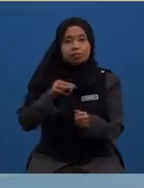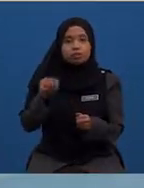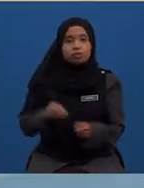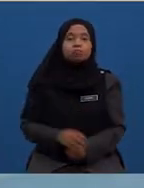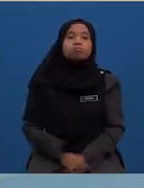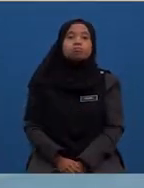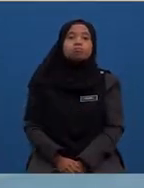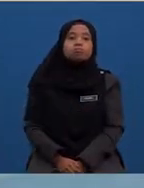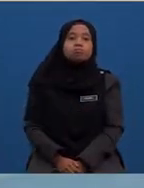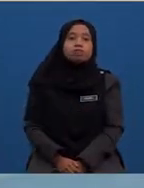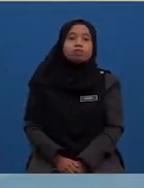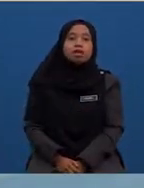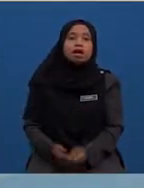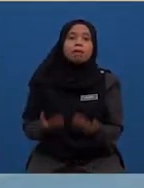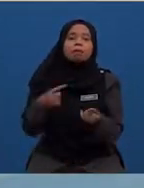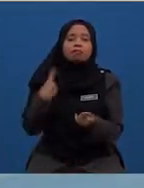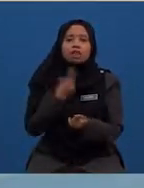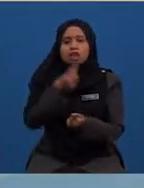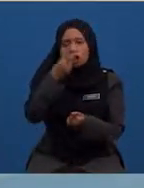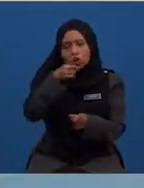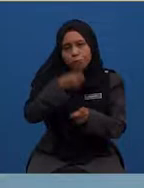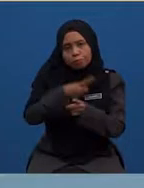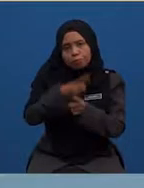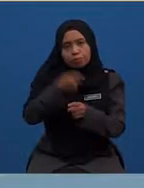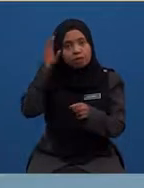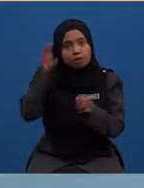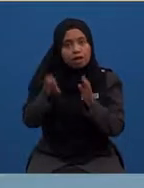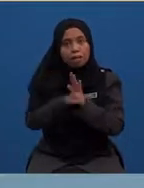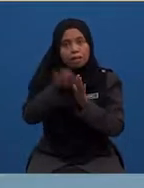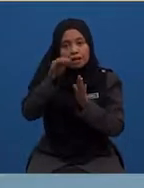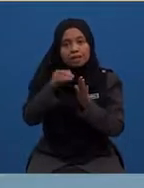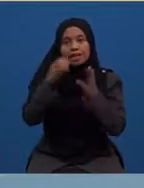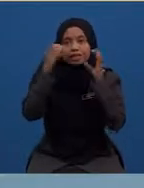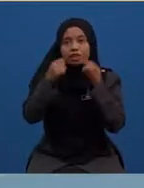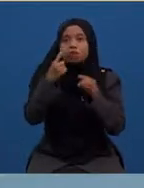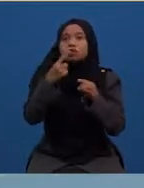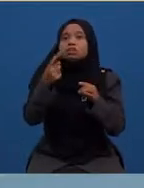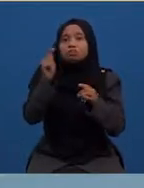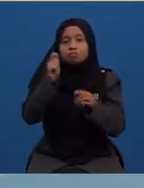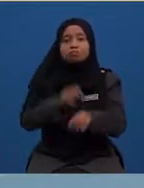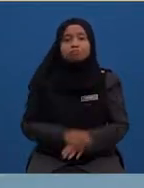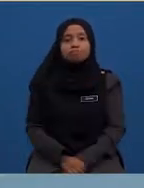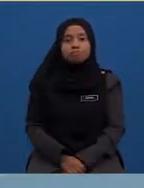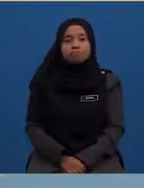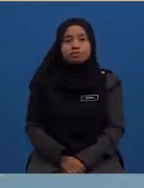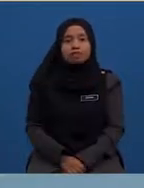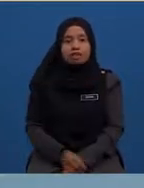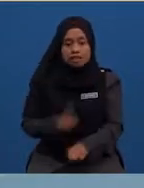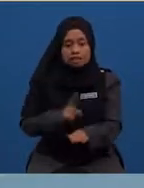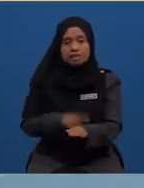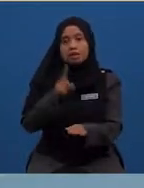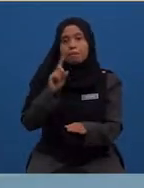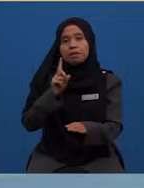murid-murid? Mari kita amati betul-betul gambar yang cikgu sebut sebentar tadi, di